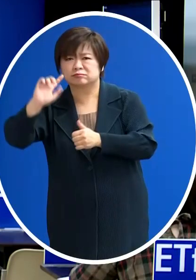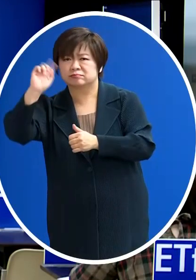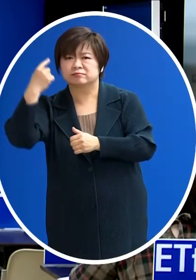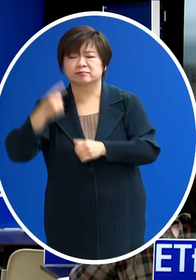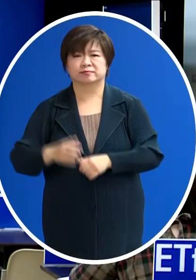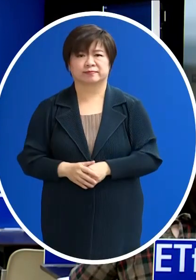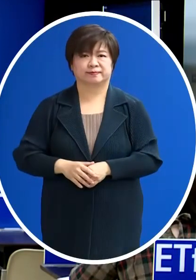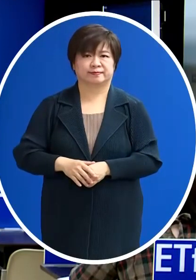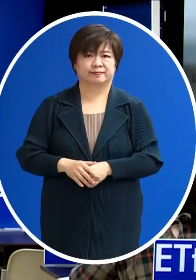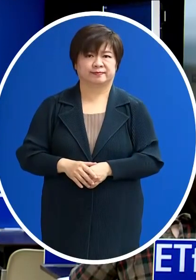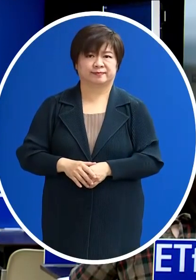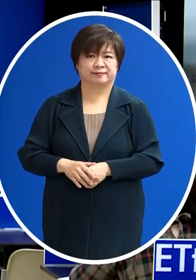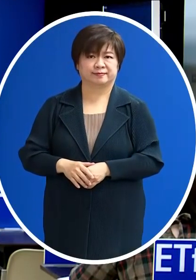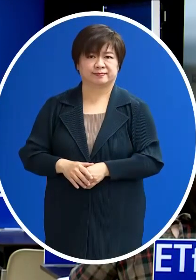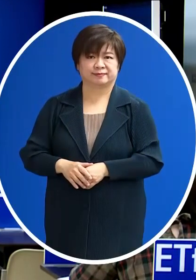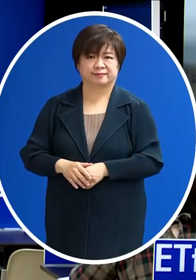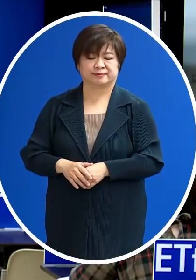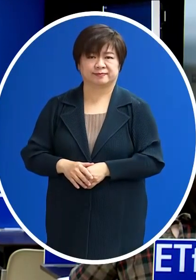谢。